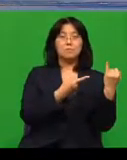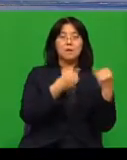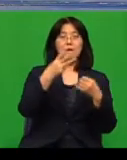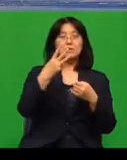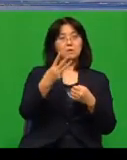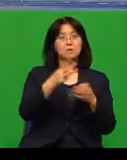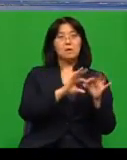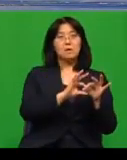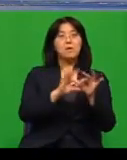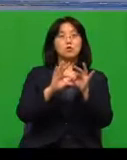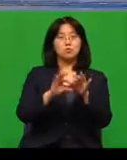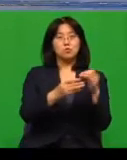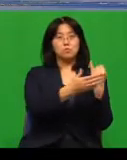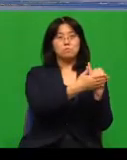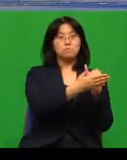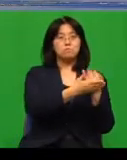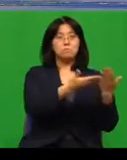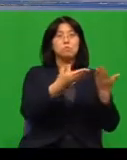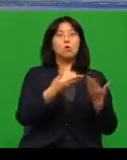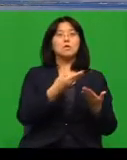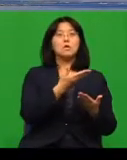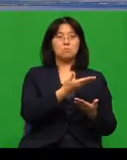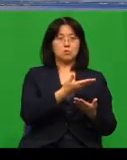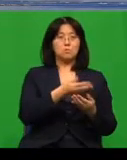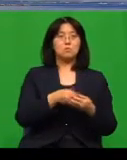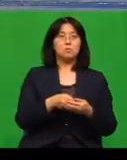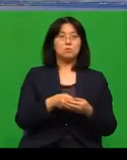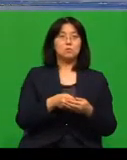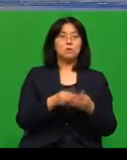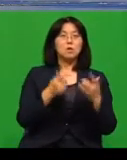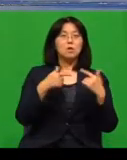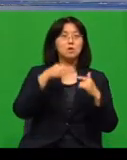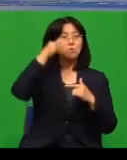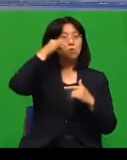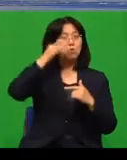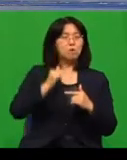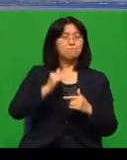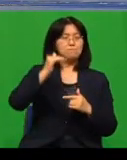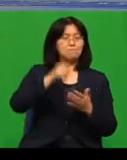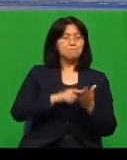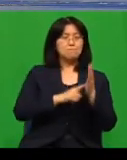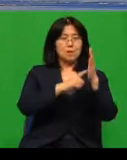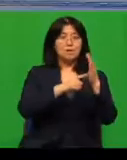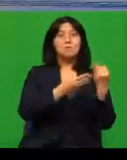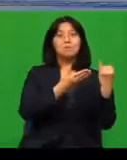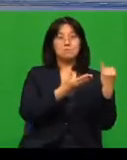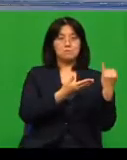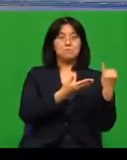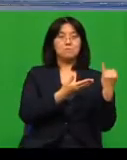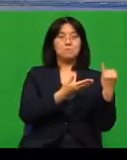で3回連続花千代さんにお世話になっているんですけれども、その都度大変高い評価をいただいておりまして、